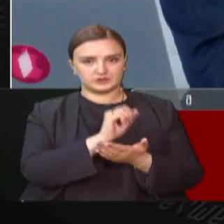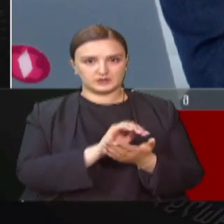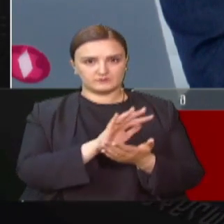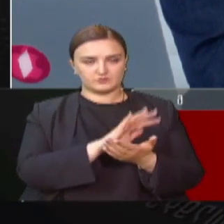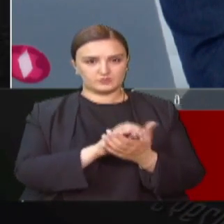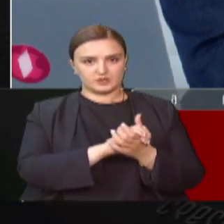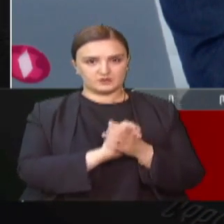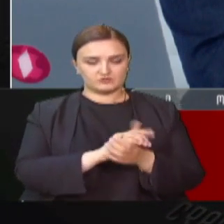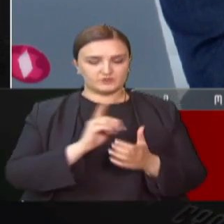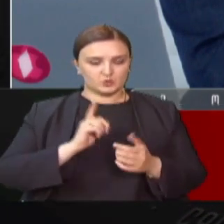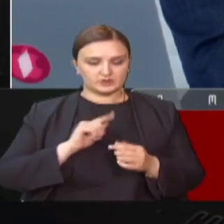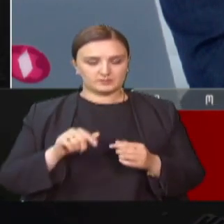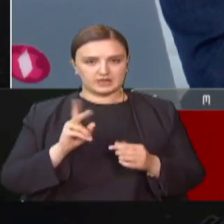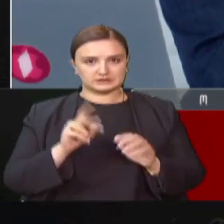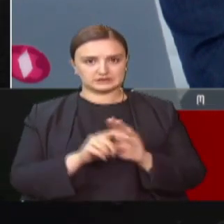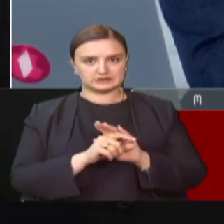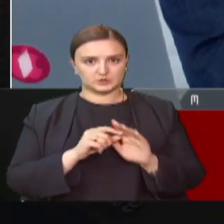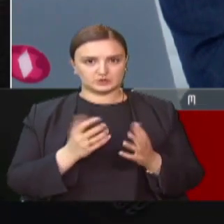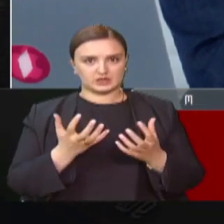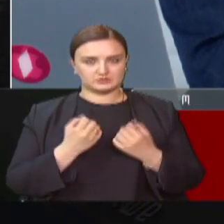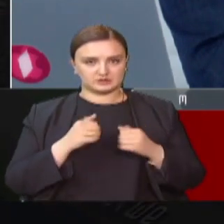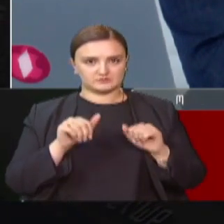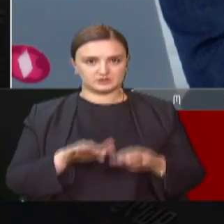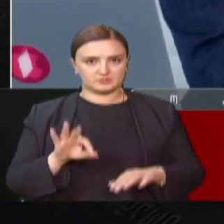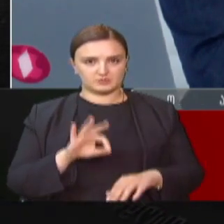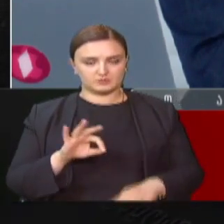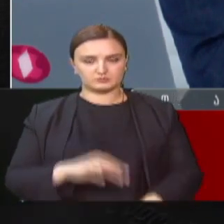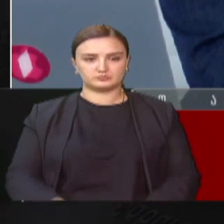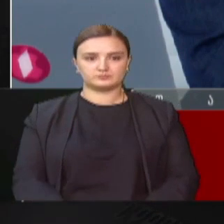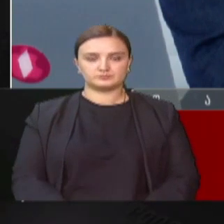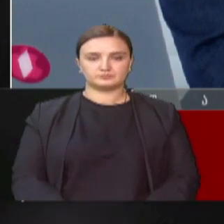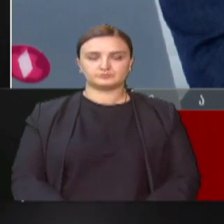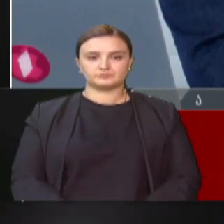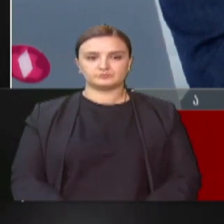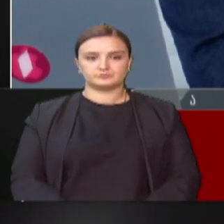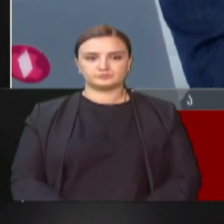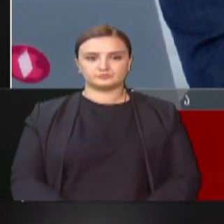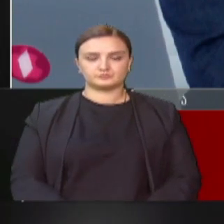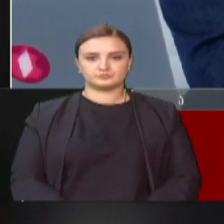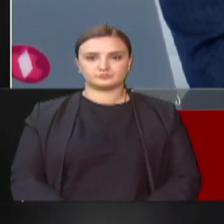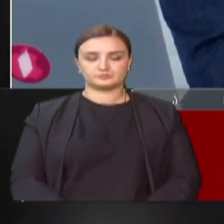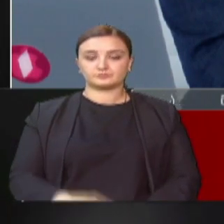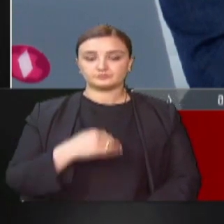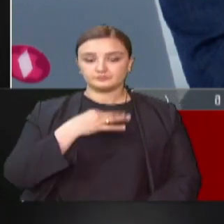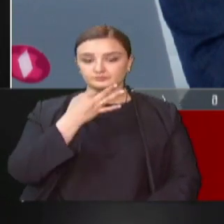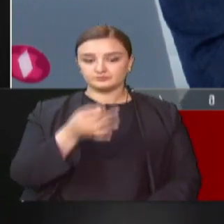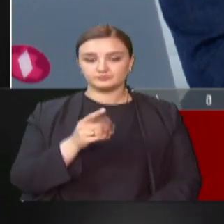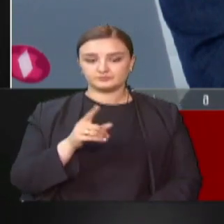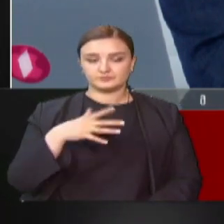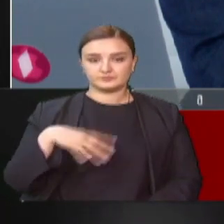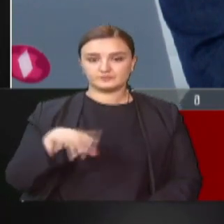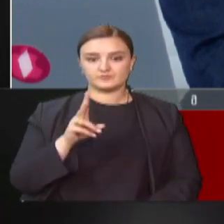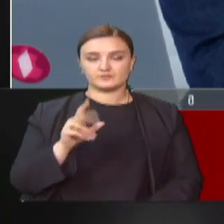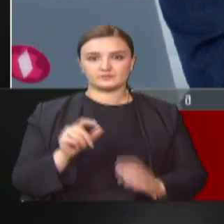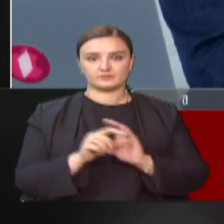წელს ველოდებით გადაწყვეტილებას კანდიდატის სტატუსთან დაკავშირებით? ვასილ, გეტყვით იმას, რომ საქართველოს